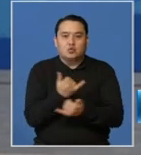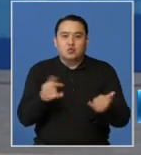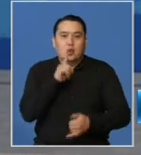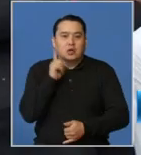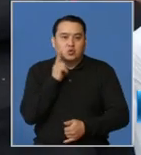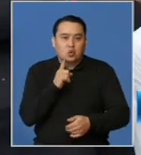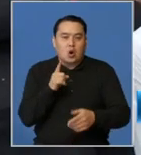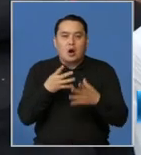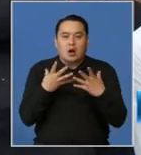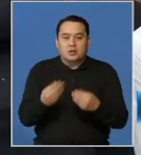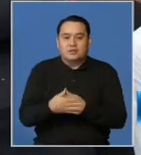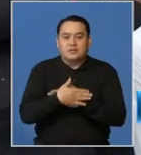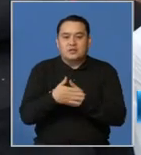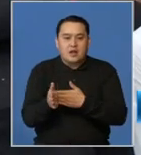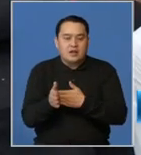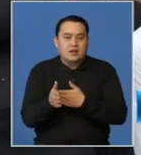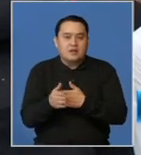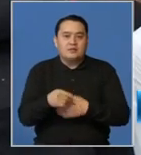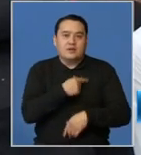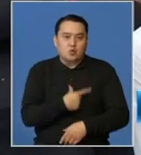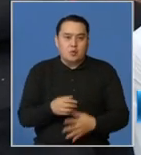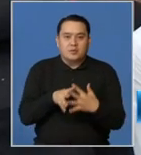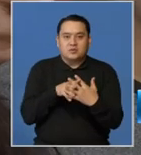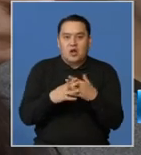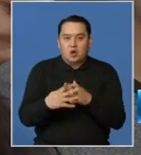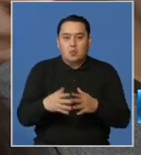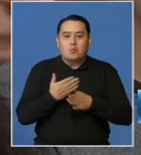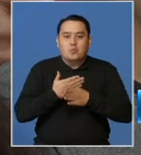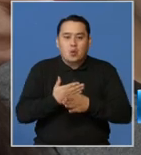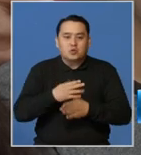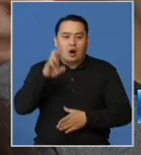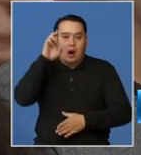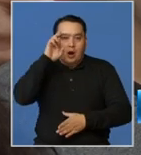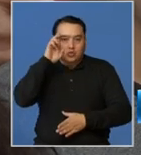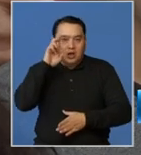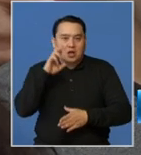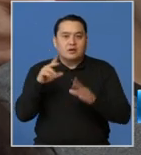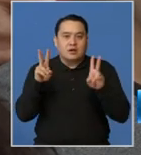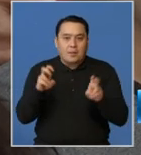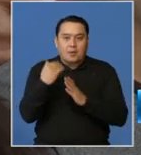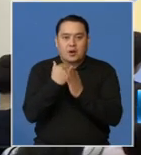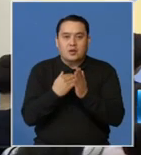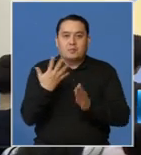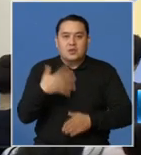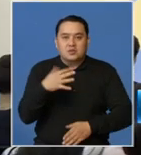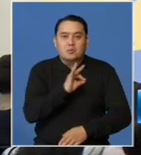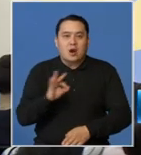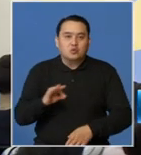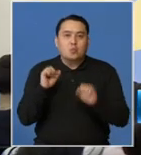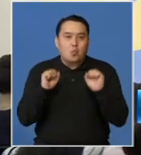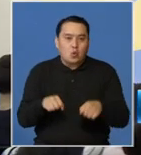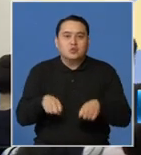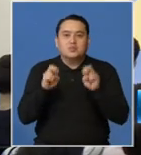молодежи в ходе дня открытых дверей с дипломом в село. Рассчитывать на помощь со стороны государства в рамках программы в 50%